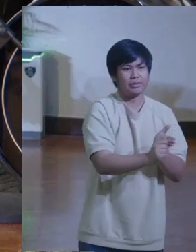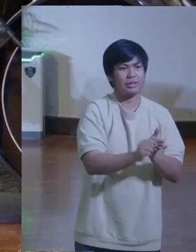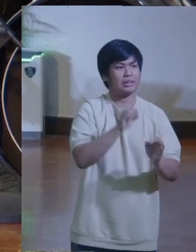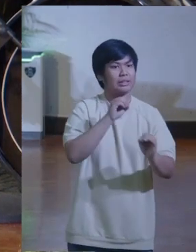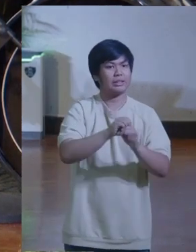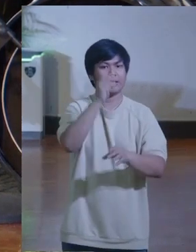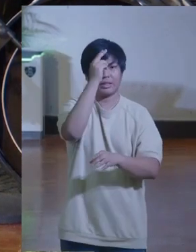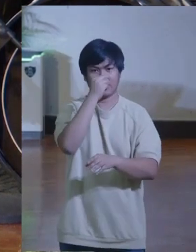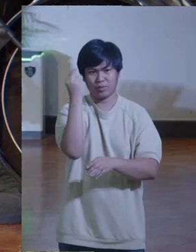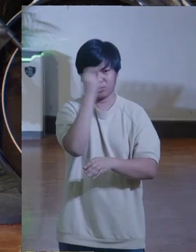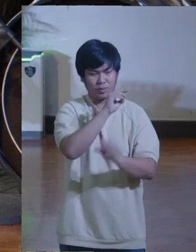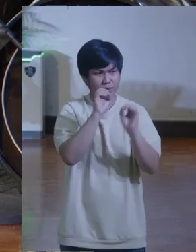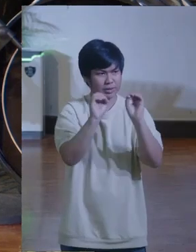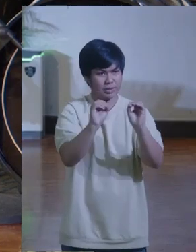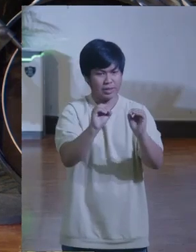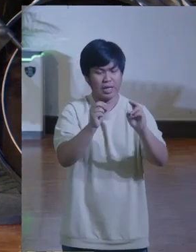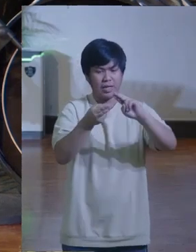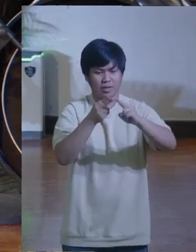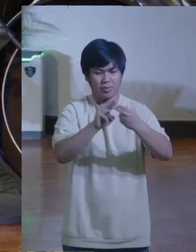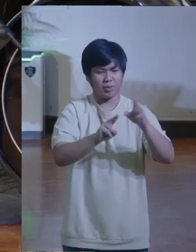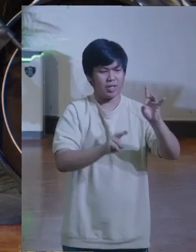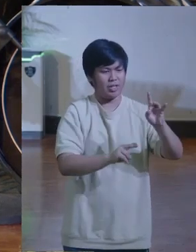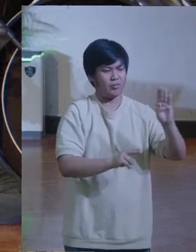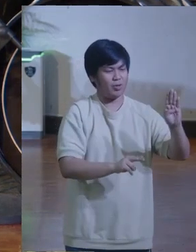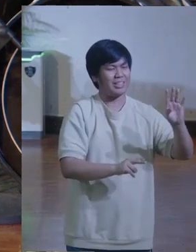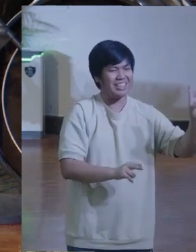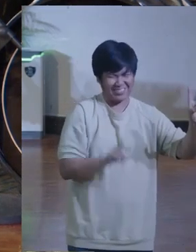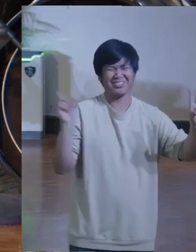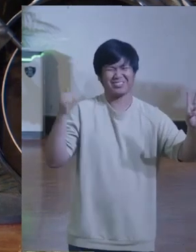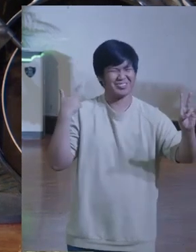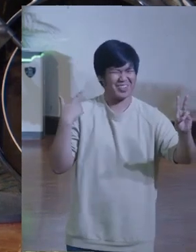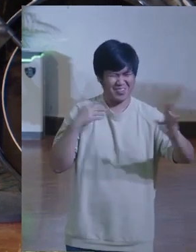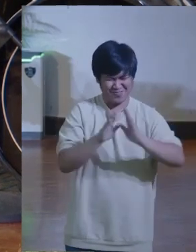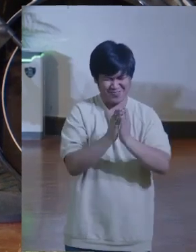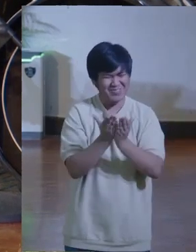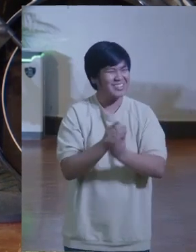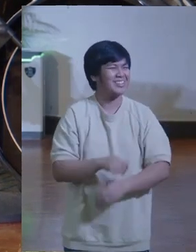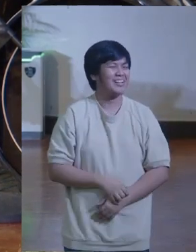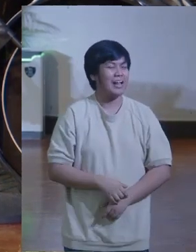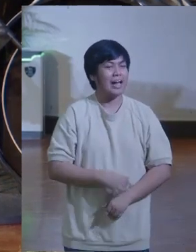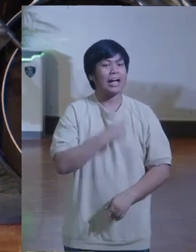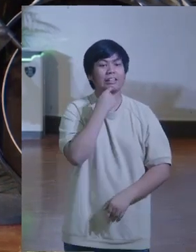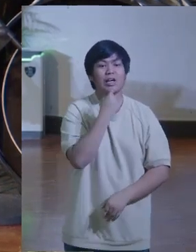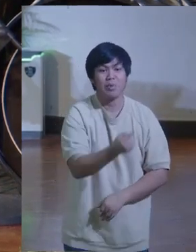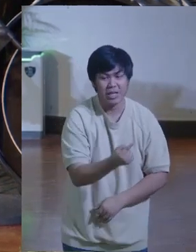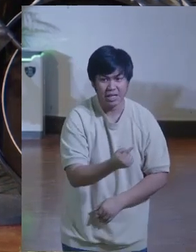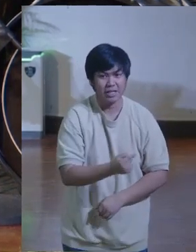Catholic Catechism, number 847. Ang sinasabi po dito,